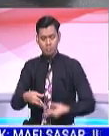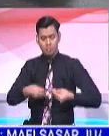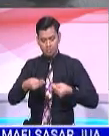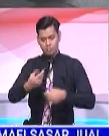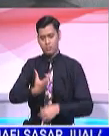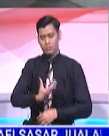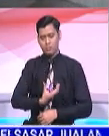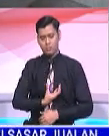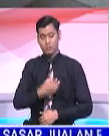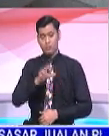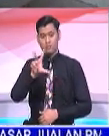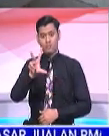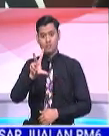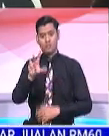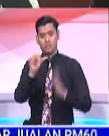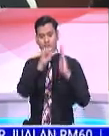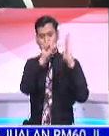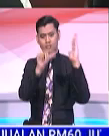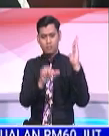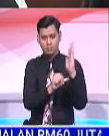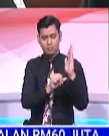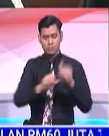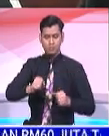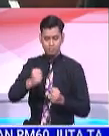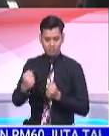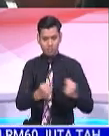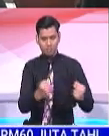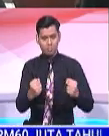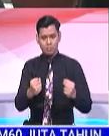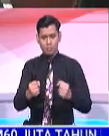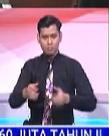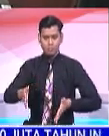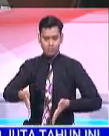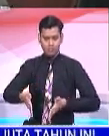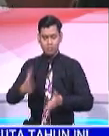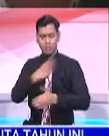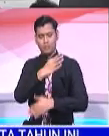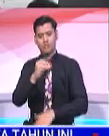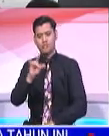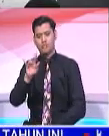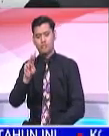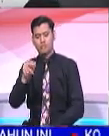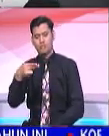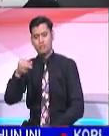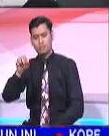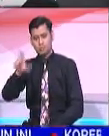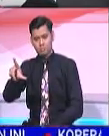tiga acara berbasikal iaitu lebuh raya, cross country dan downhill.